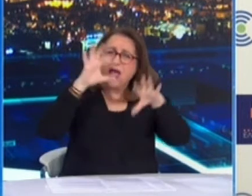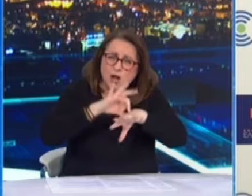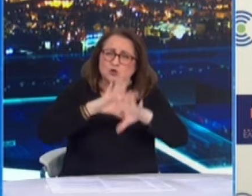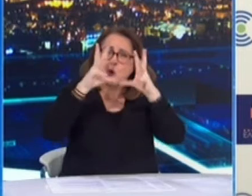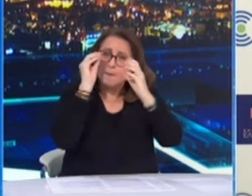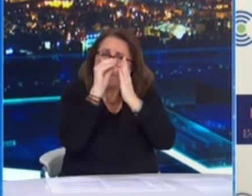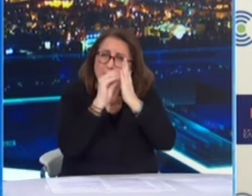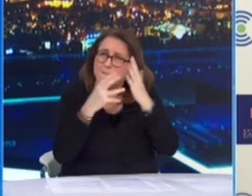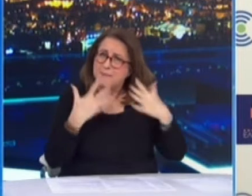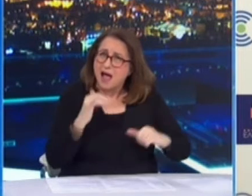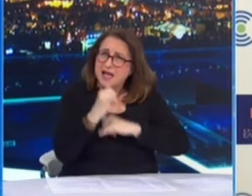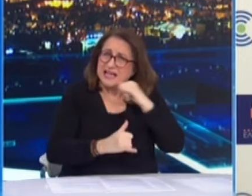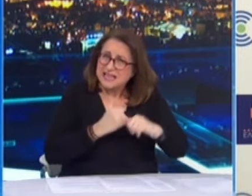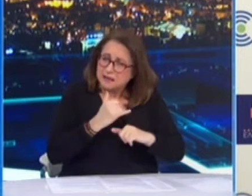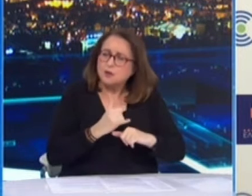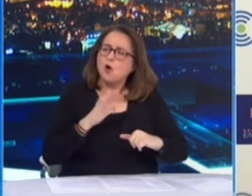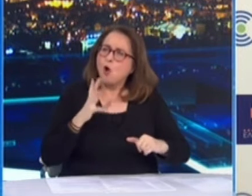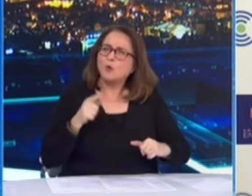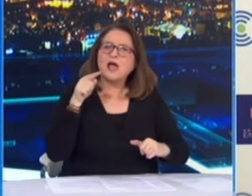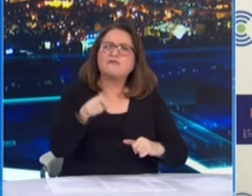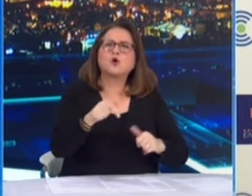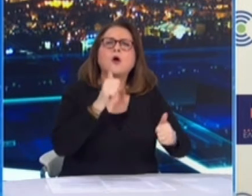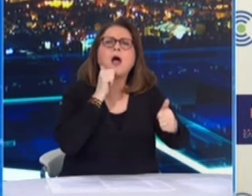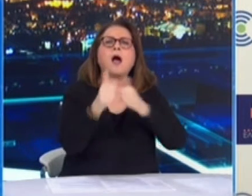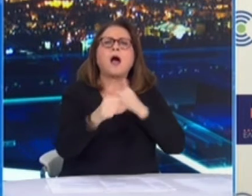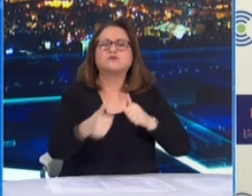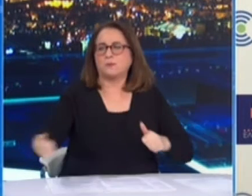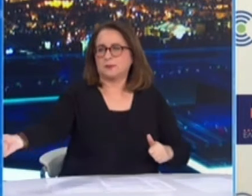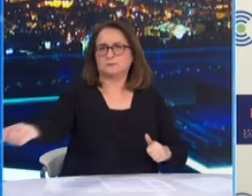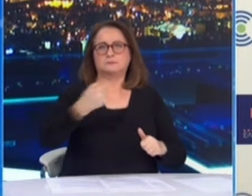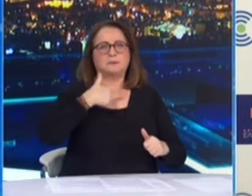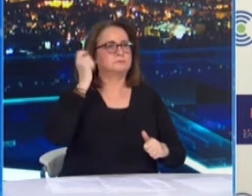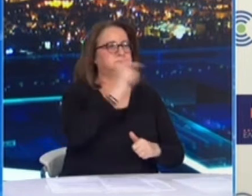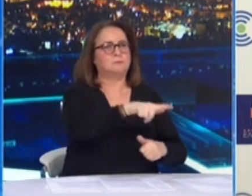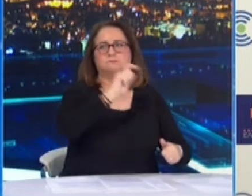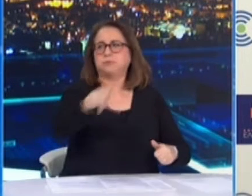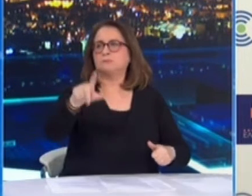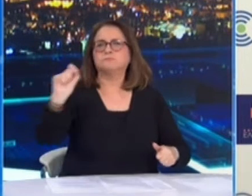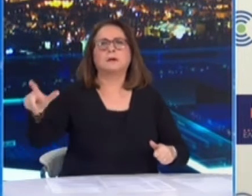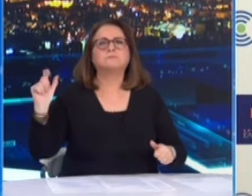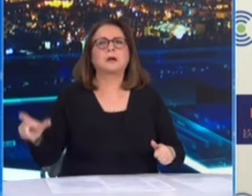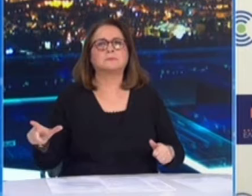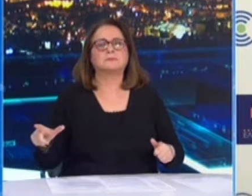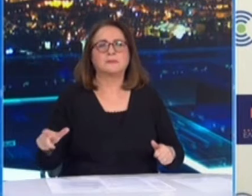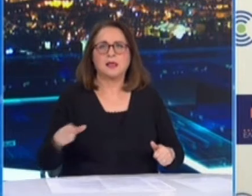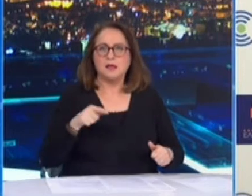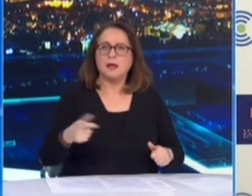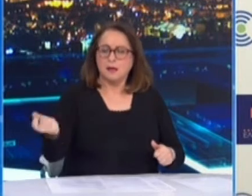έχουν ξεκινήσει να ανταλαμβάνουν ήδη. Τι πρέπει να κάνει κανείς εκεί? Μέσα σε 72